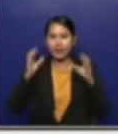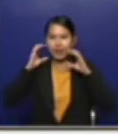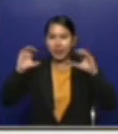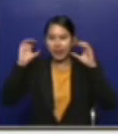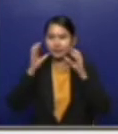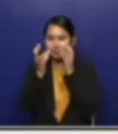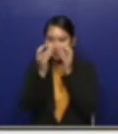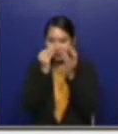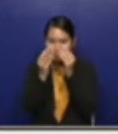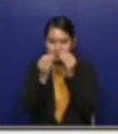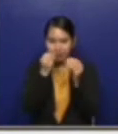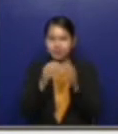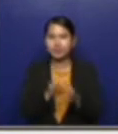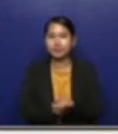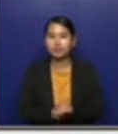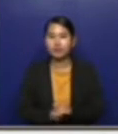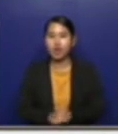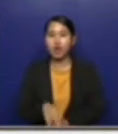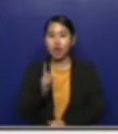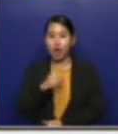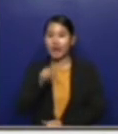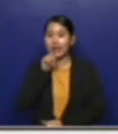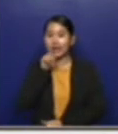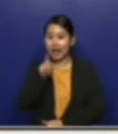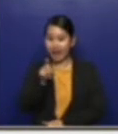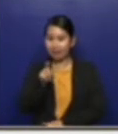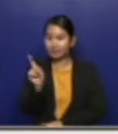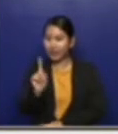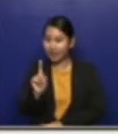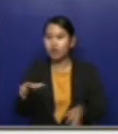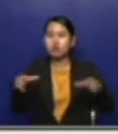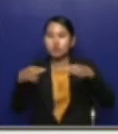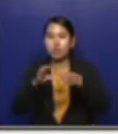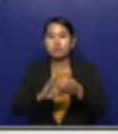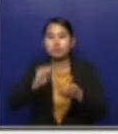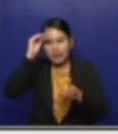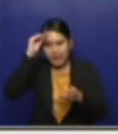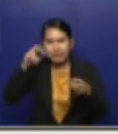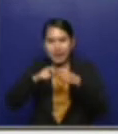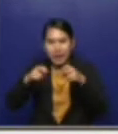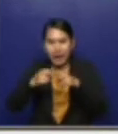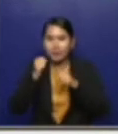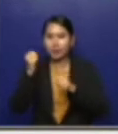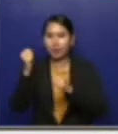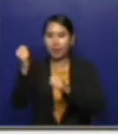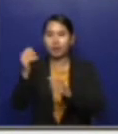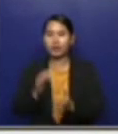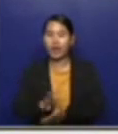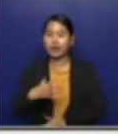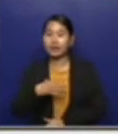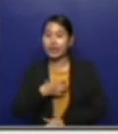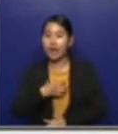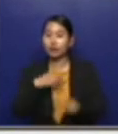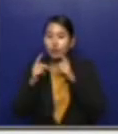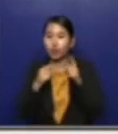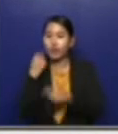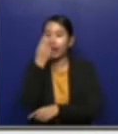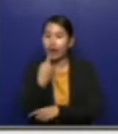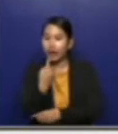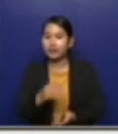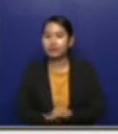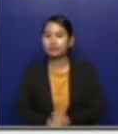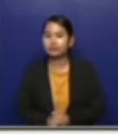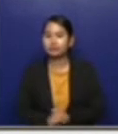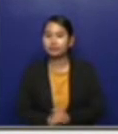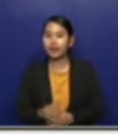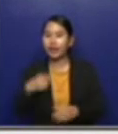ไงครับต้องถามที่เด็กที่ถามคนที่เขามีปัญหาสิคนที่เขาเรียกร้องสิเขาอยากฟังใครใครคือคู่กร